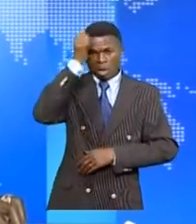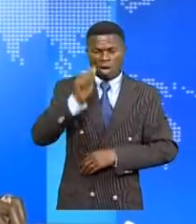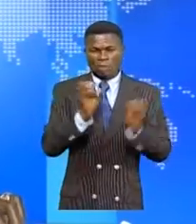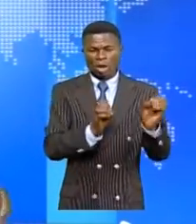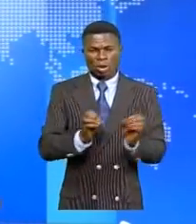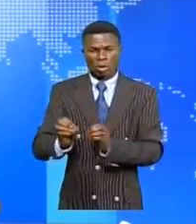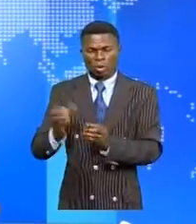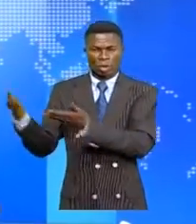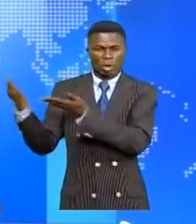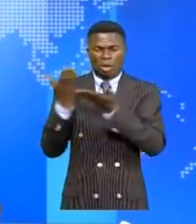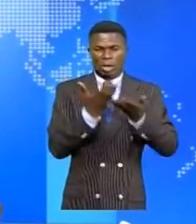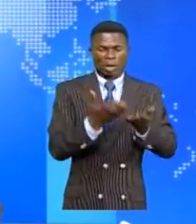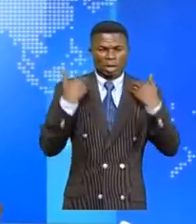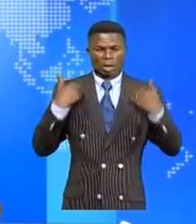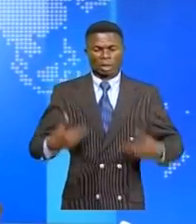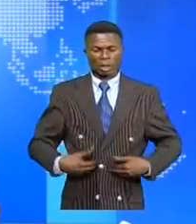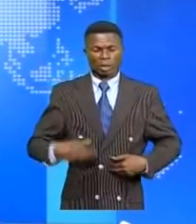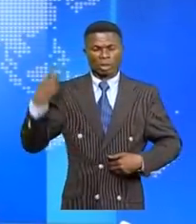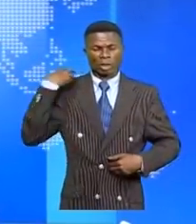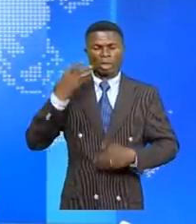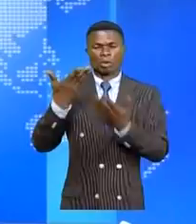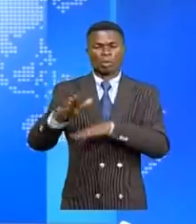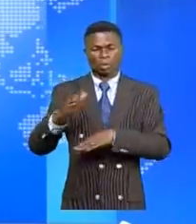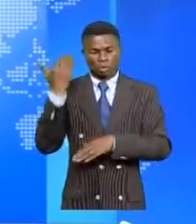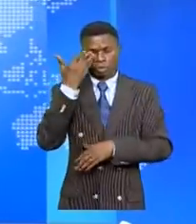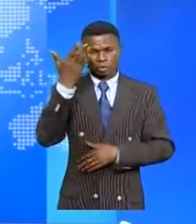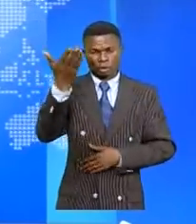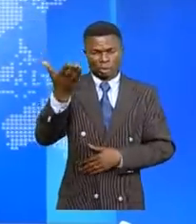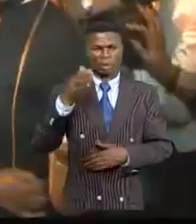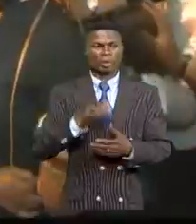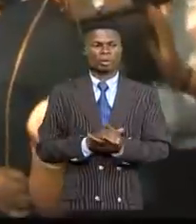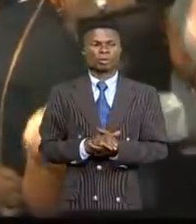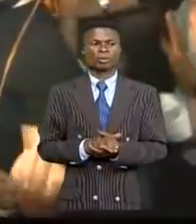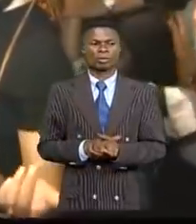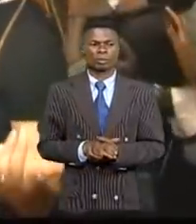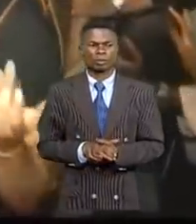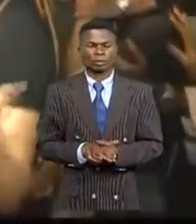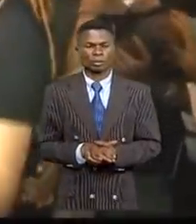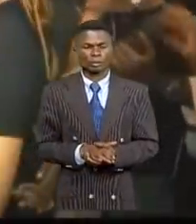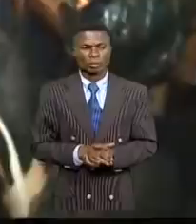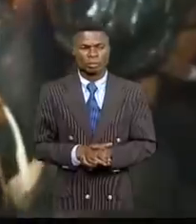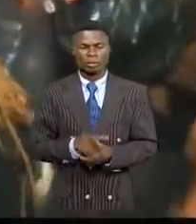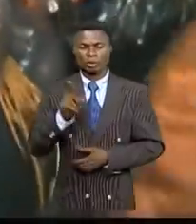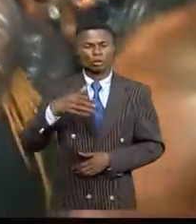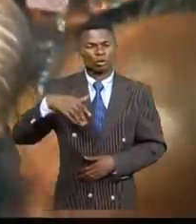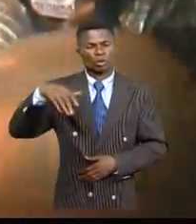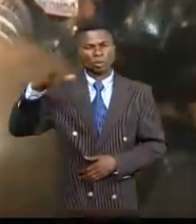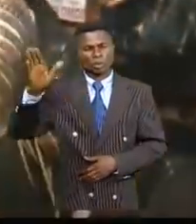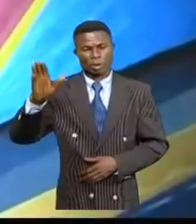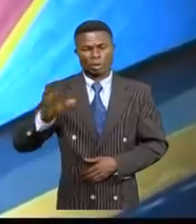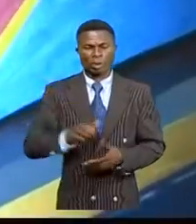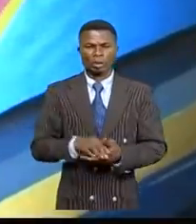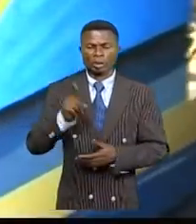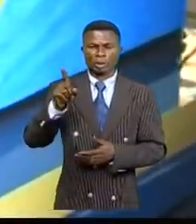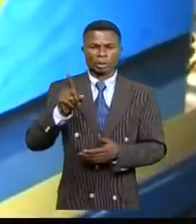organiser le rapatriement de l'élu de Mbandaka, Sylvie Mwembo. Tu es parti, tu nous